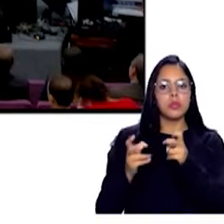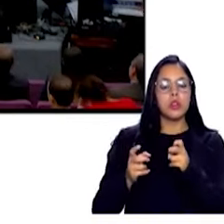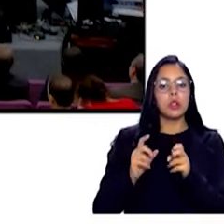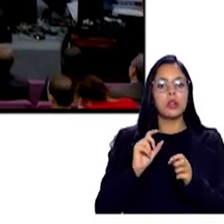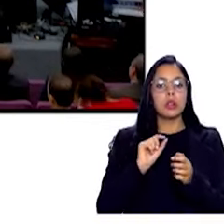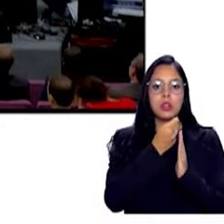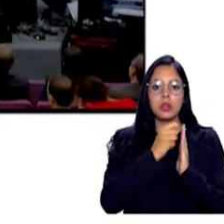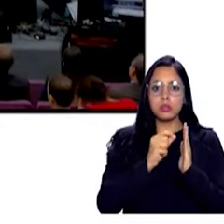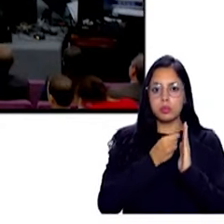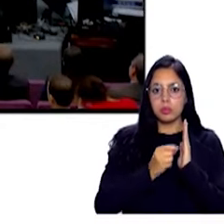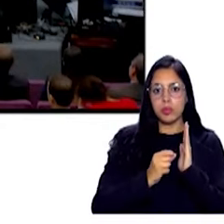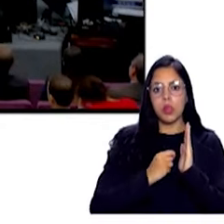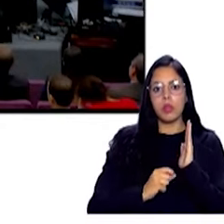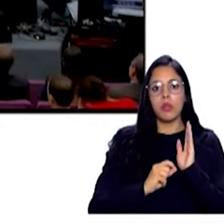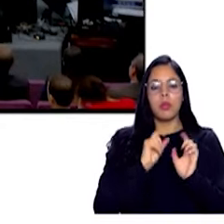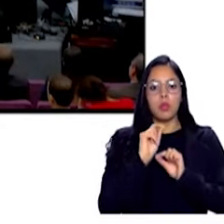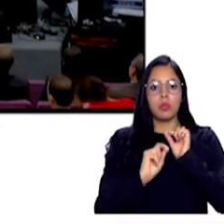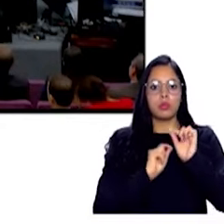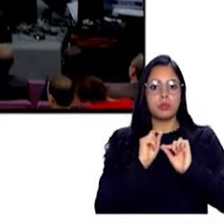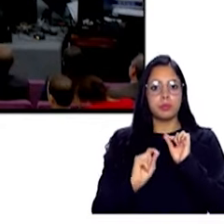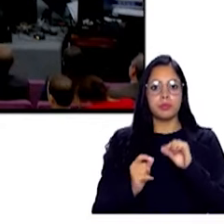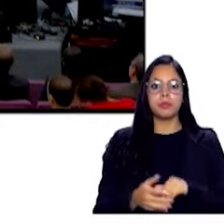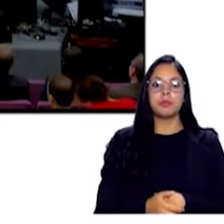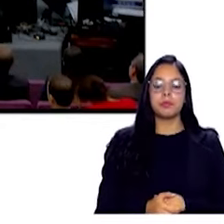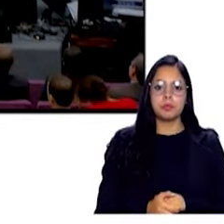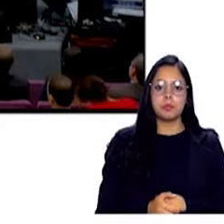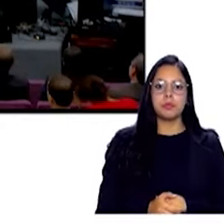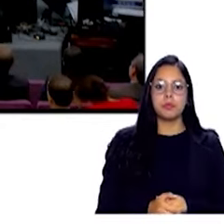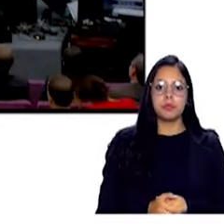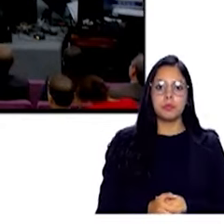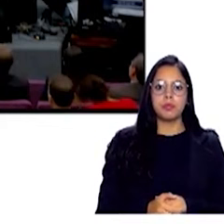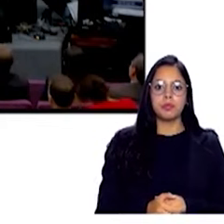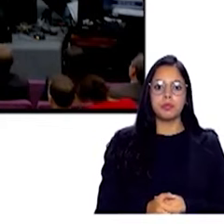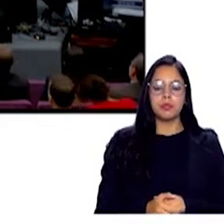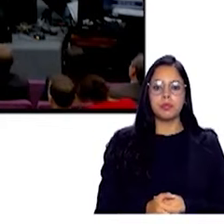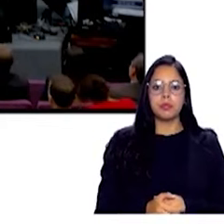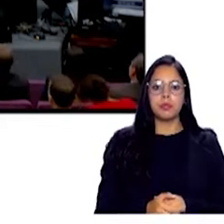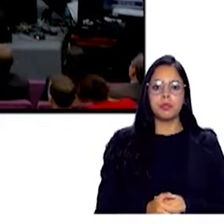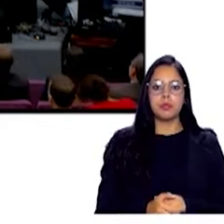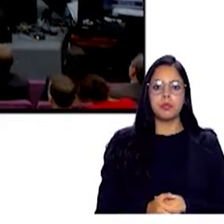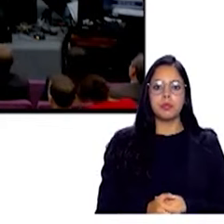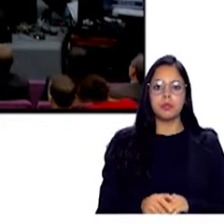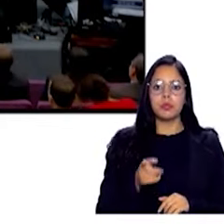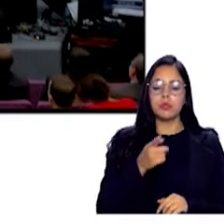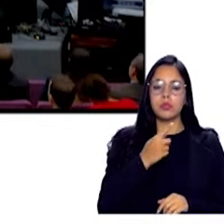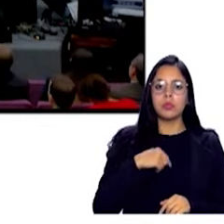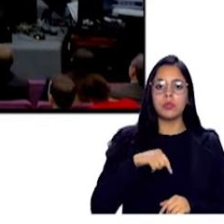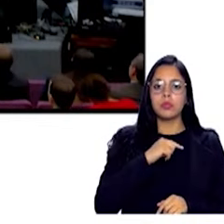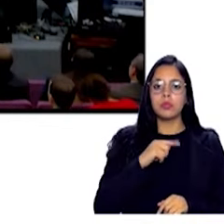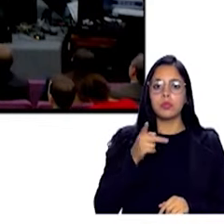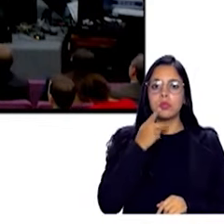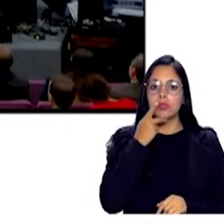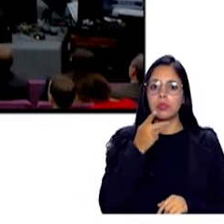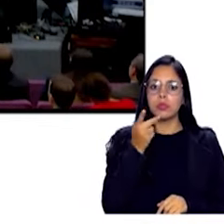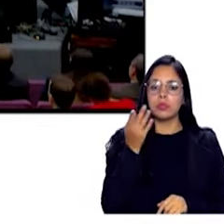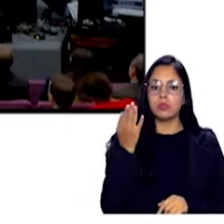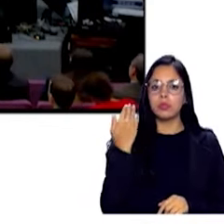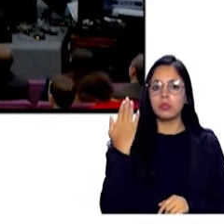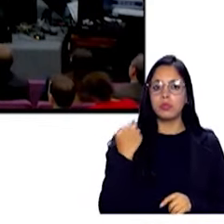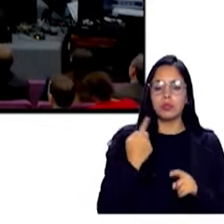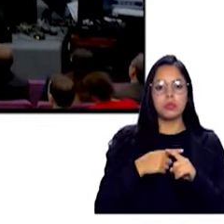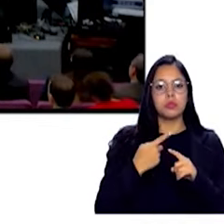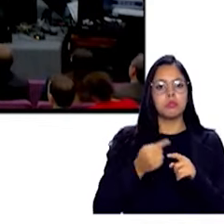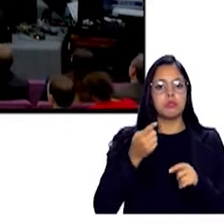parliamo noi Italiani quando parliamo di razio decidendi noi non abbiamo Il precedente ma non abbiamo neanche quella che Michele